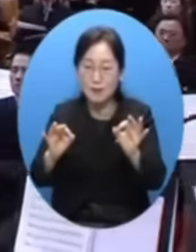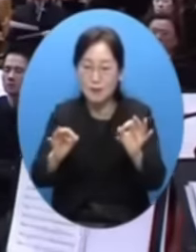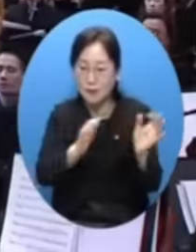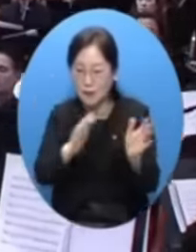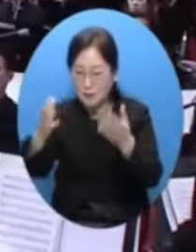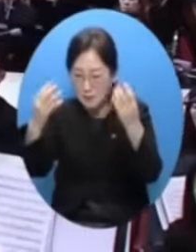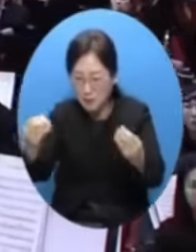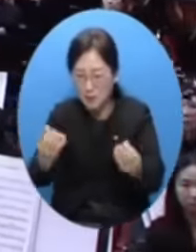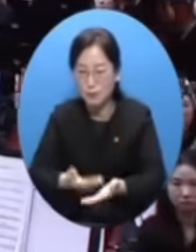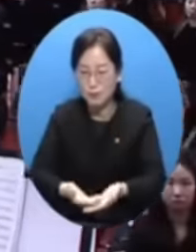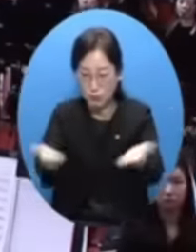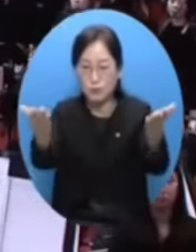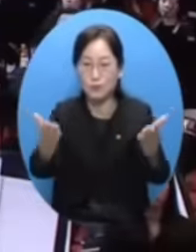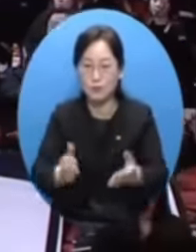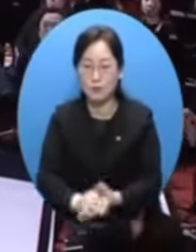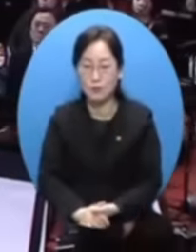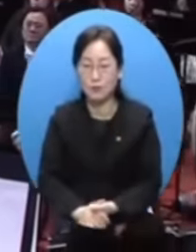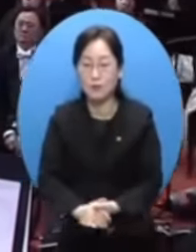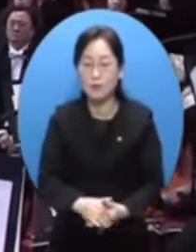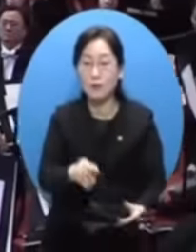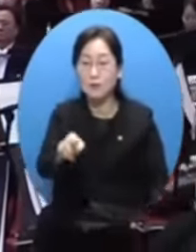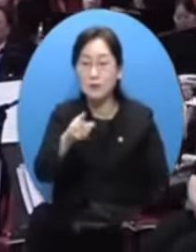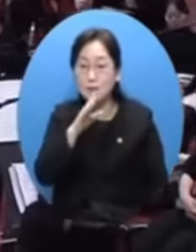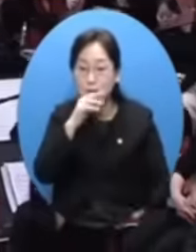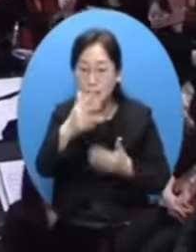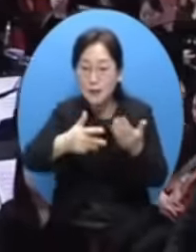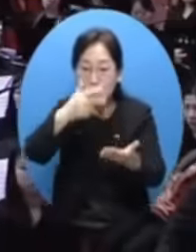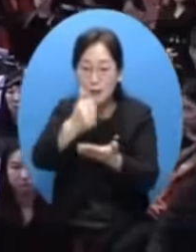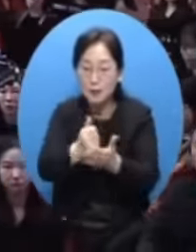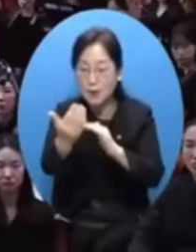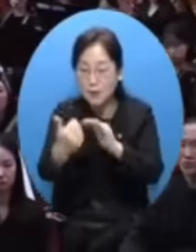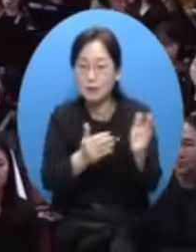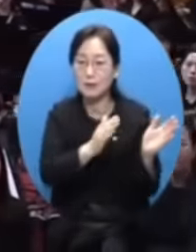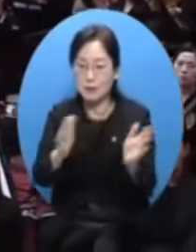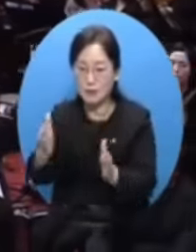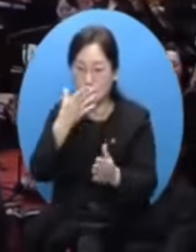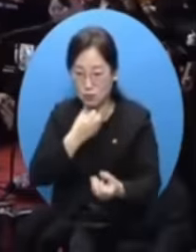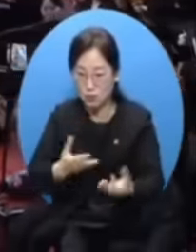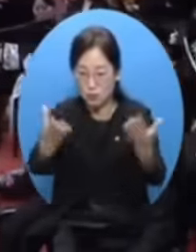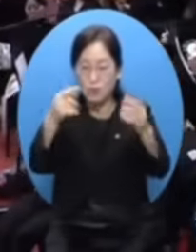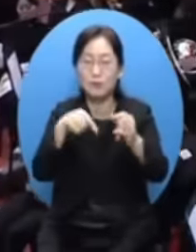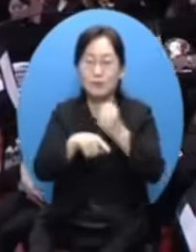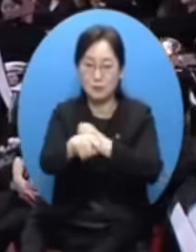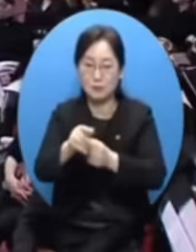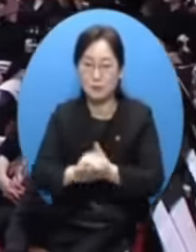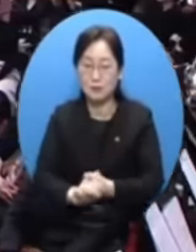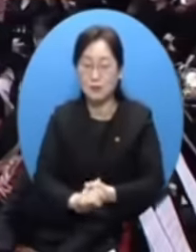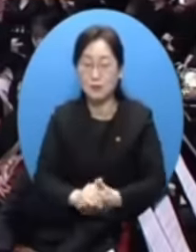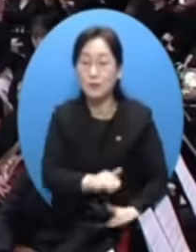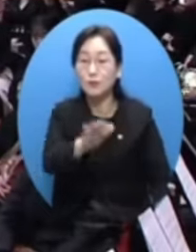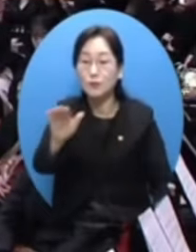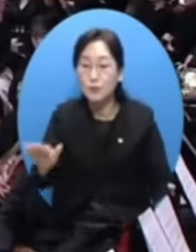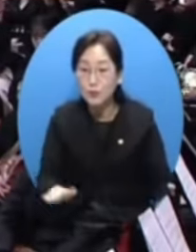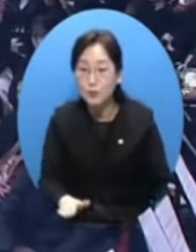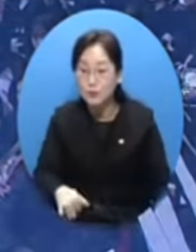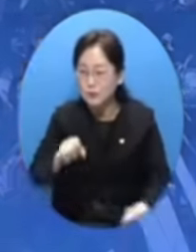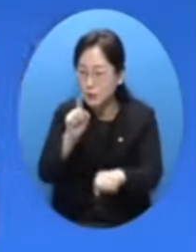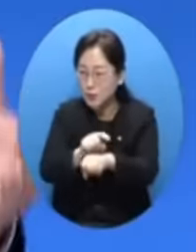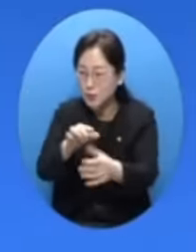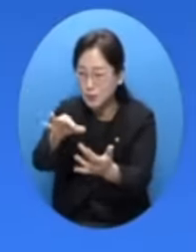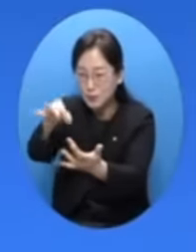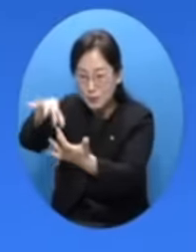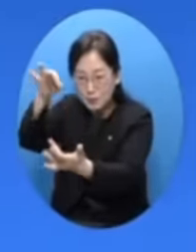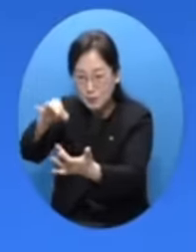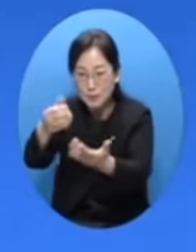우리에게 베풀어 주시는 것입니다. 이것이 바로 야훼 이레의 축복인 것입니다. 우리들이 이미 택함 받은 그